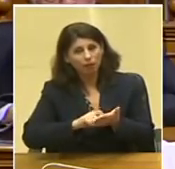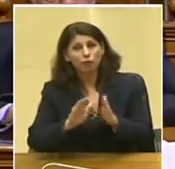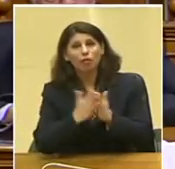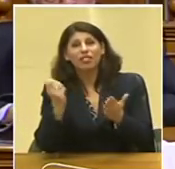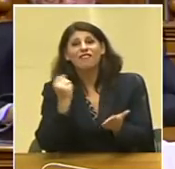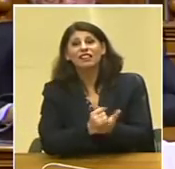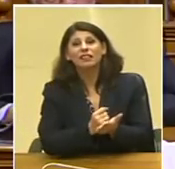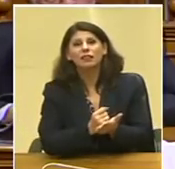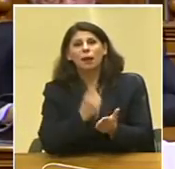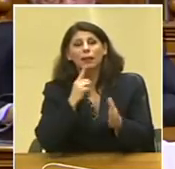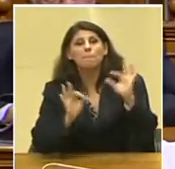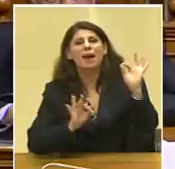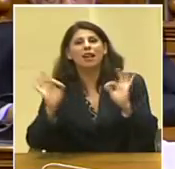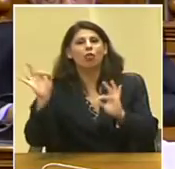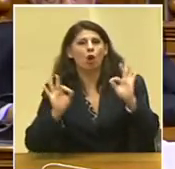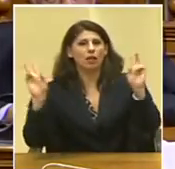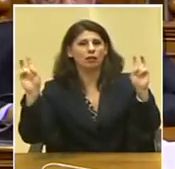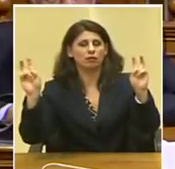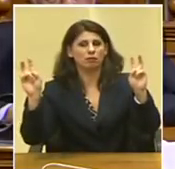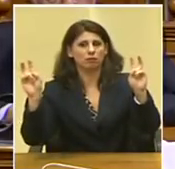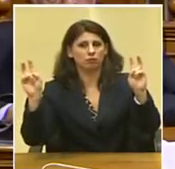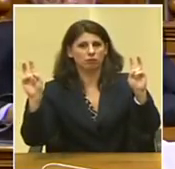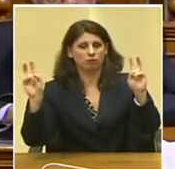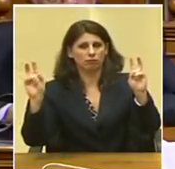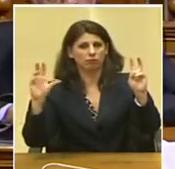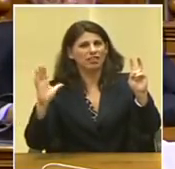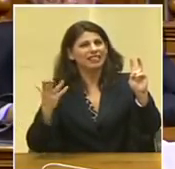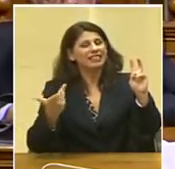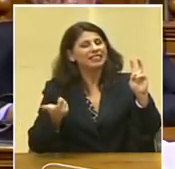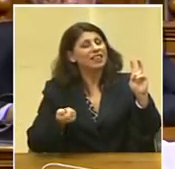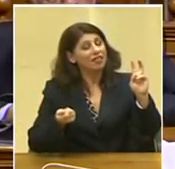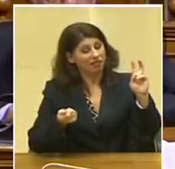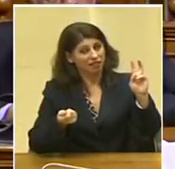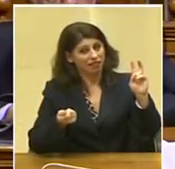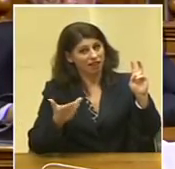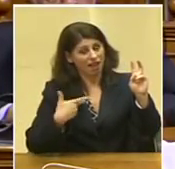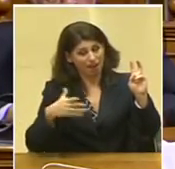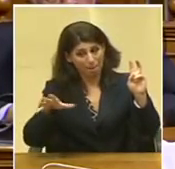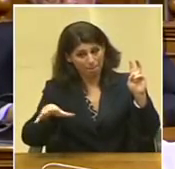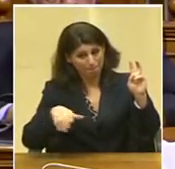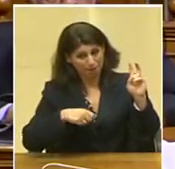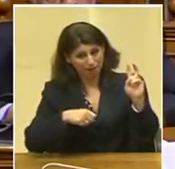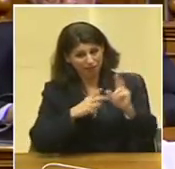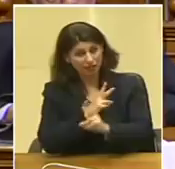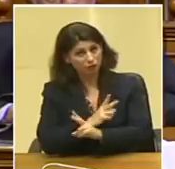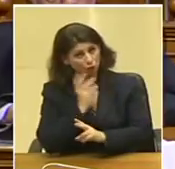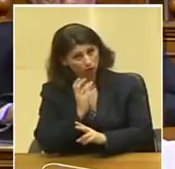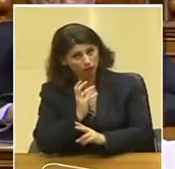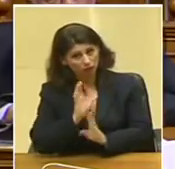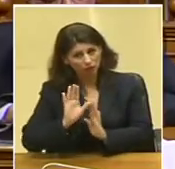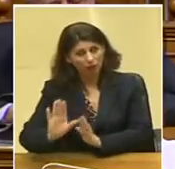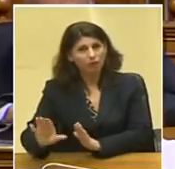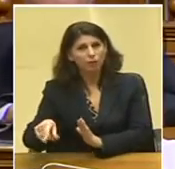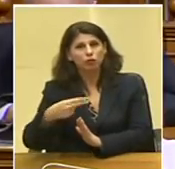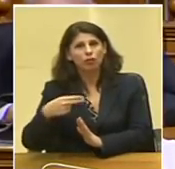διαβατήριά τους Μακεδόνες. Τι θα είχε γίνει λοιπόν αν παίρναμε τις συμβουλές σας στα σοβαρά και αφήναμε αυτό το